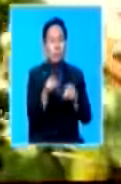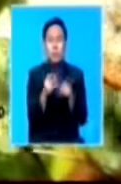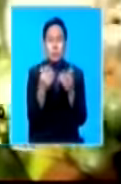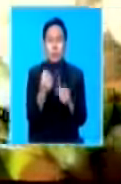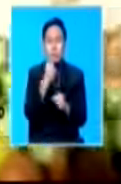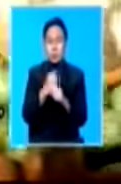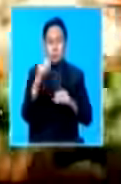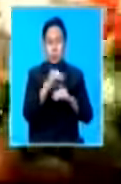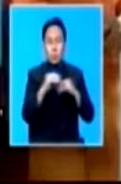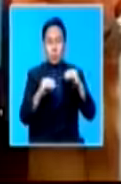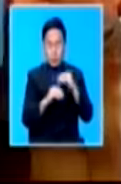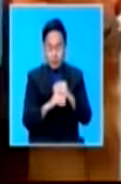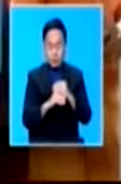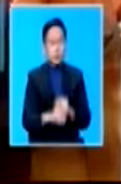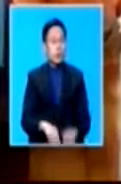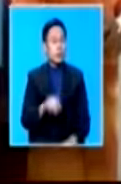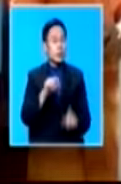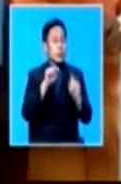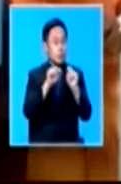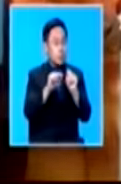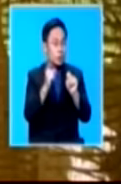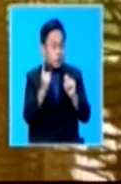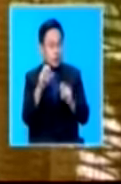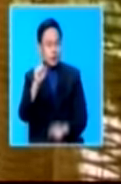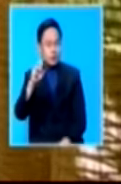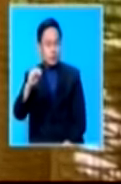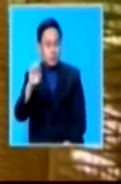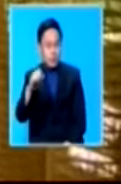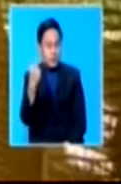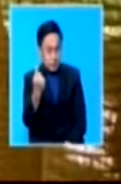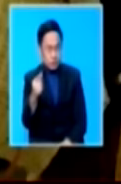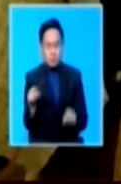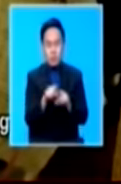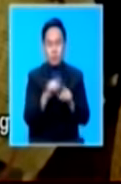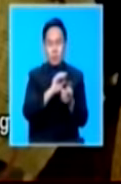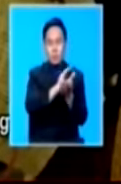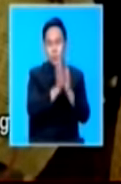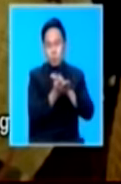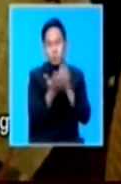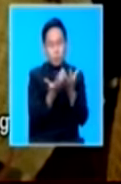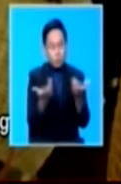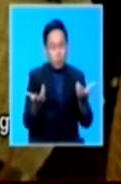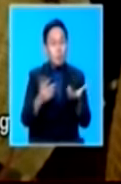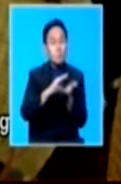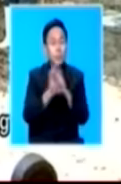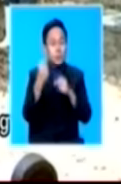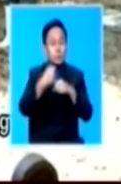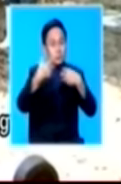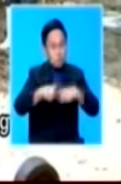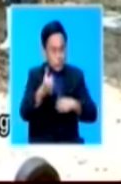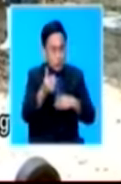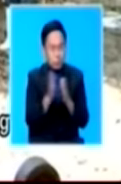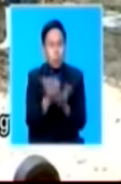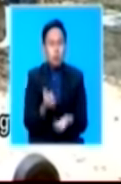ของการจัด1ตำบล1 SME ขึ้นเป็นระยะแรกนะครับเราต้องการไปรูปการเกษตรของประเทศให้มีมูลค่าสูงขึ้นเพิ่ม